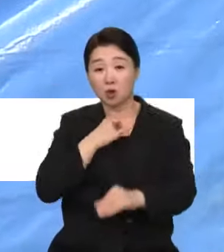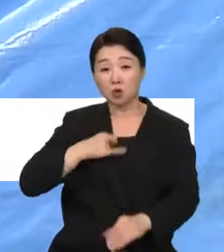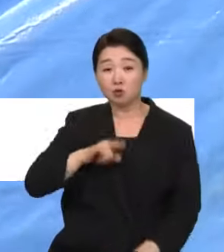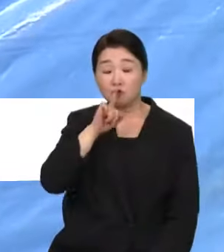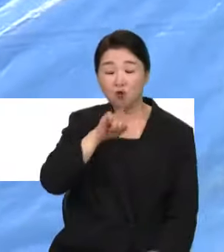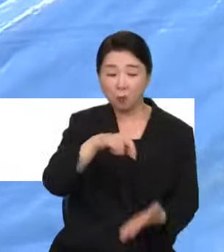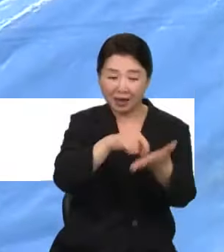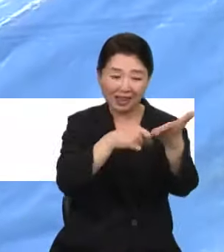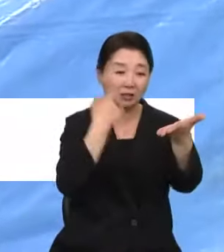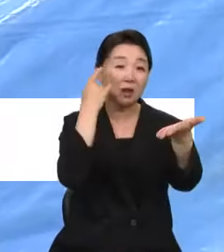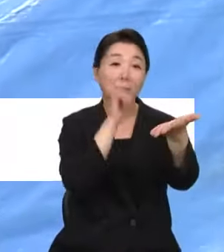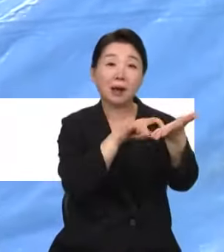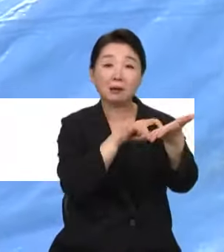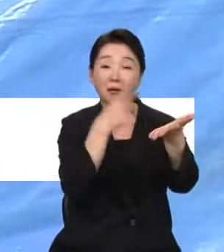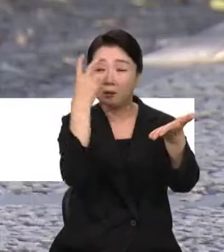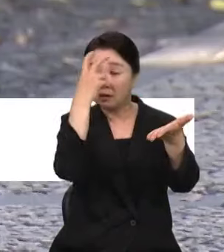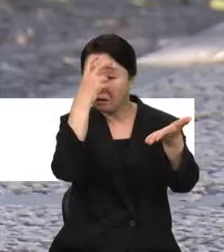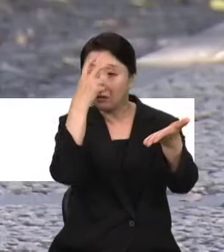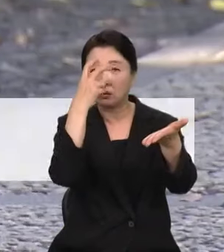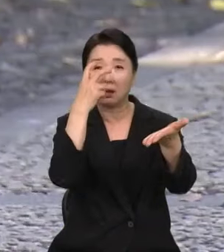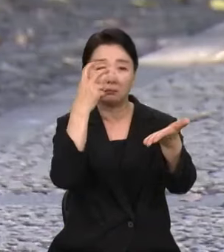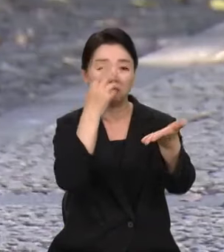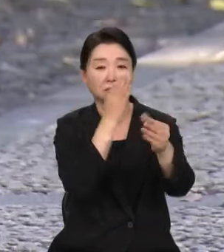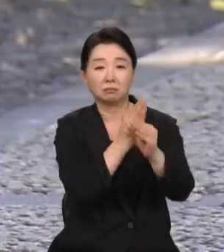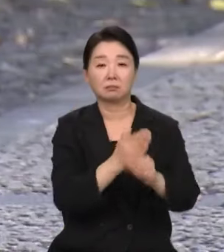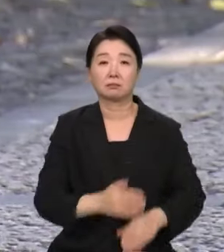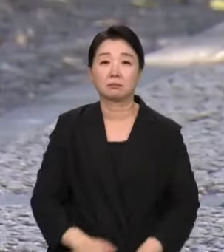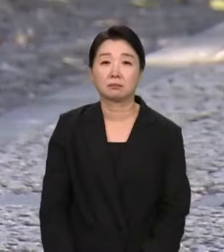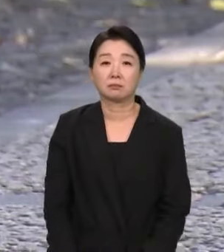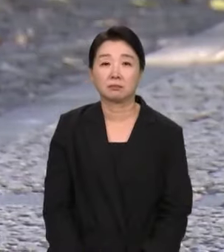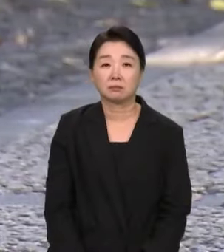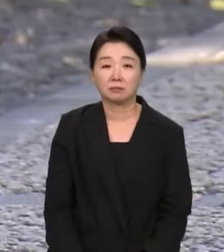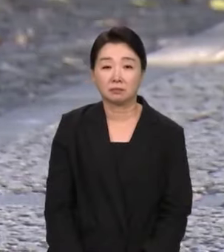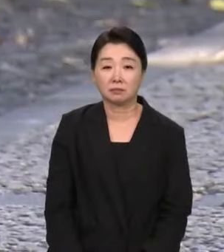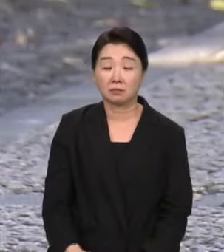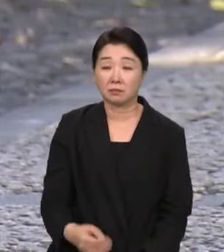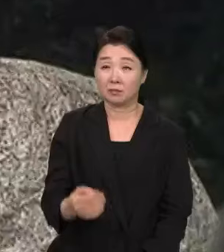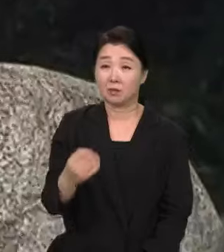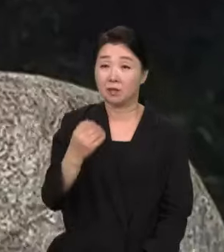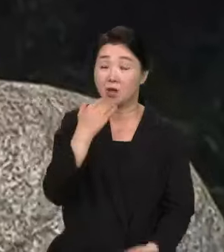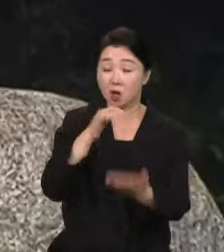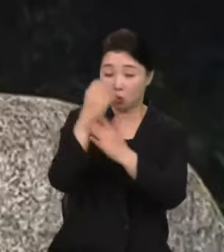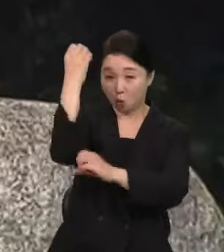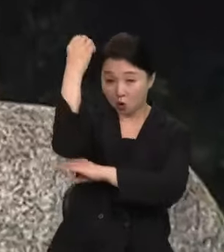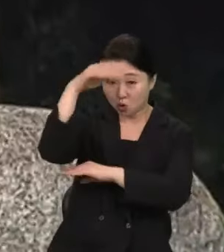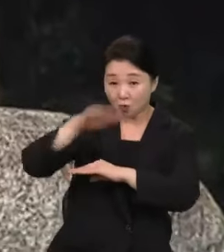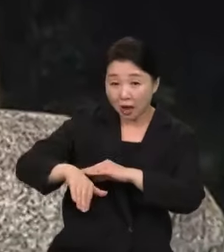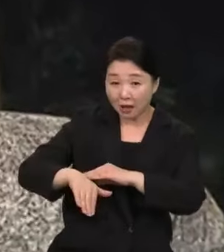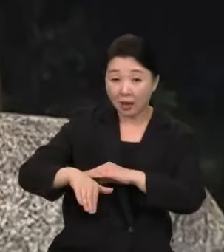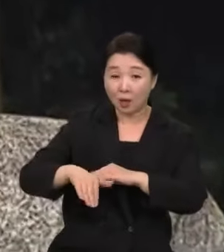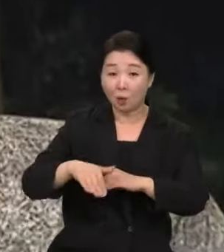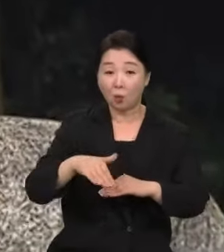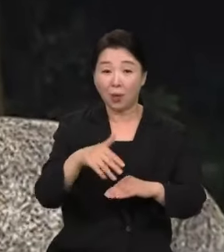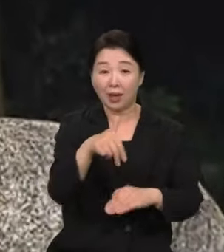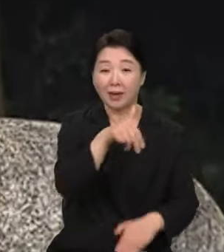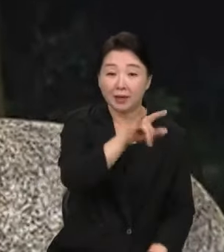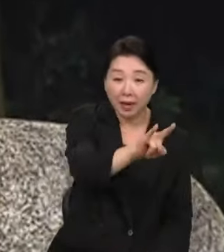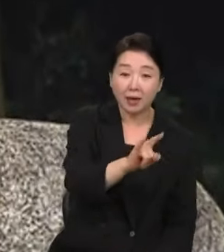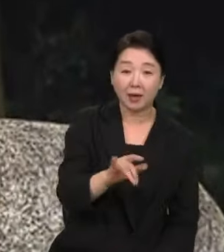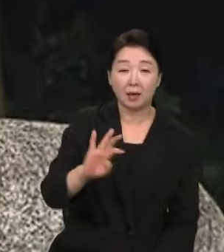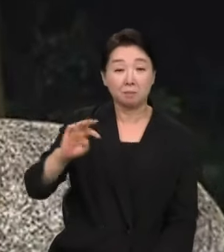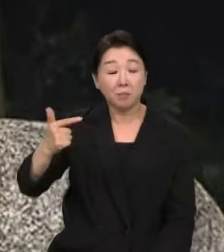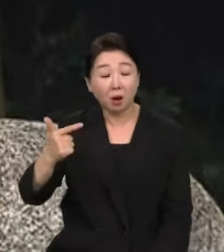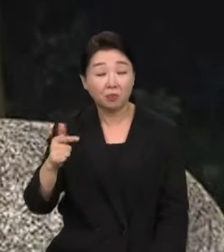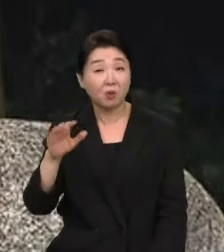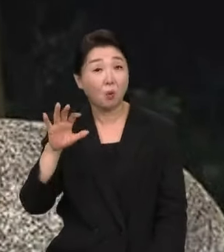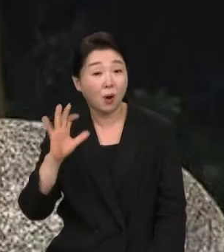쓰인 낙서가 발견돼 경찰이 수사에 나선 겁니다. 돌기둥 아랫부분엔 검은 도료로 개, 변,